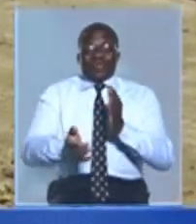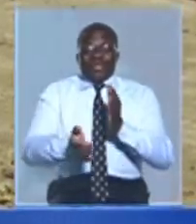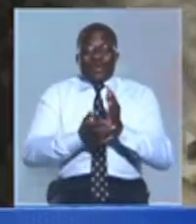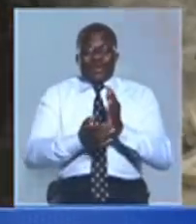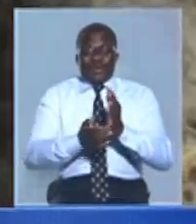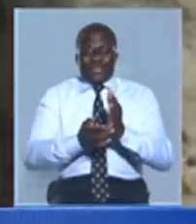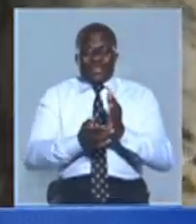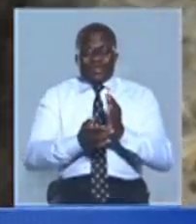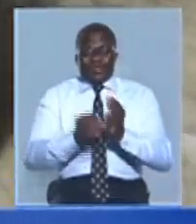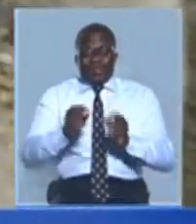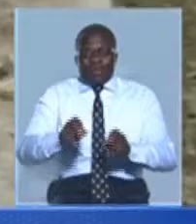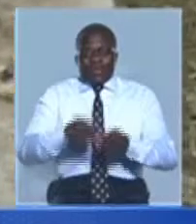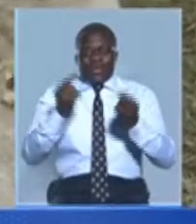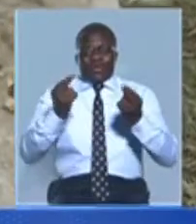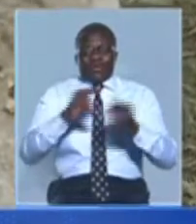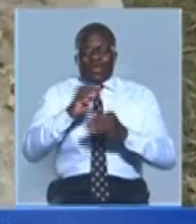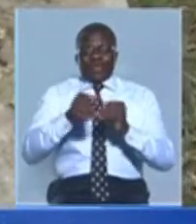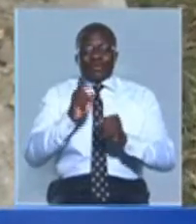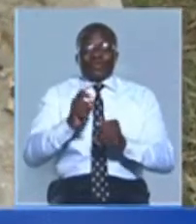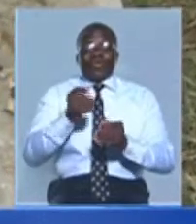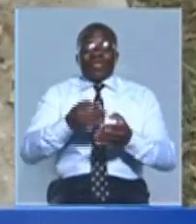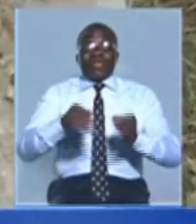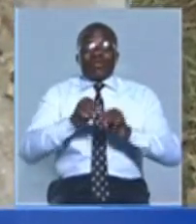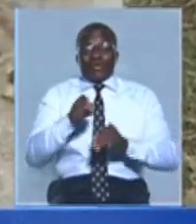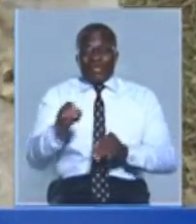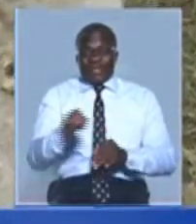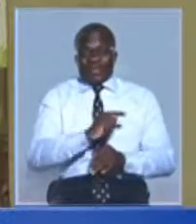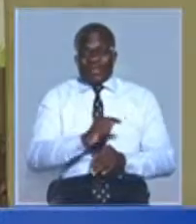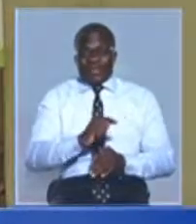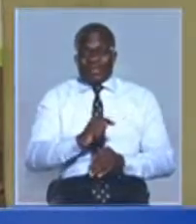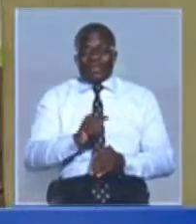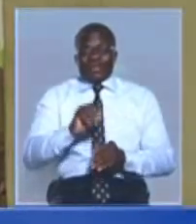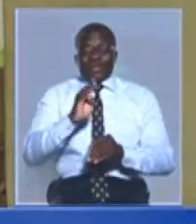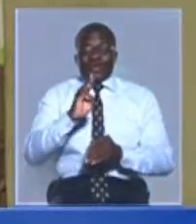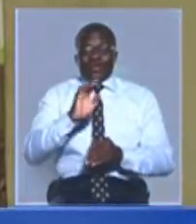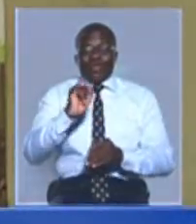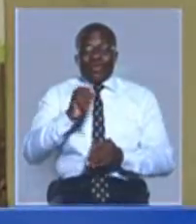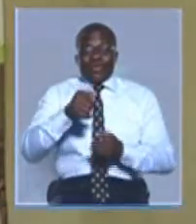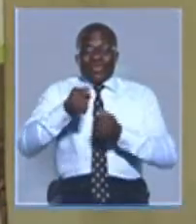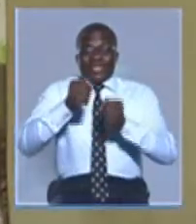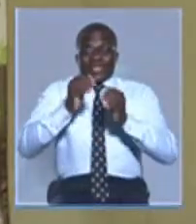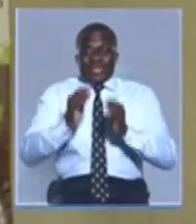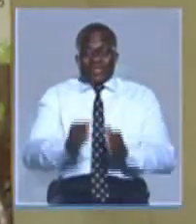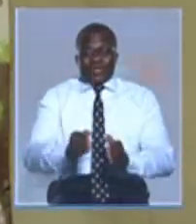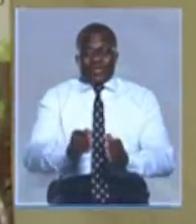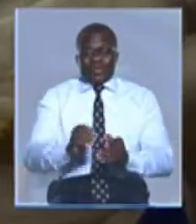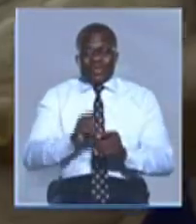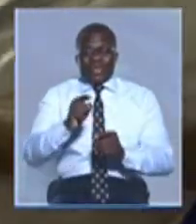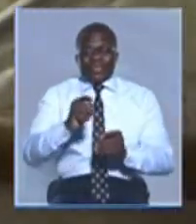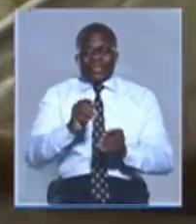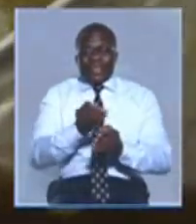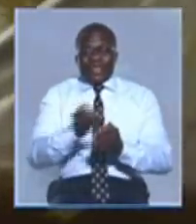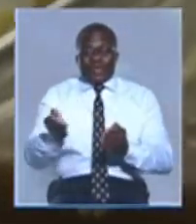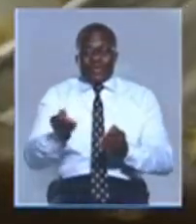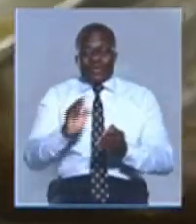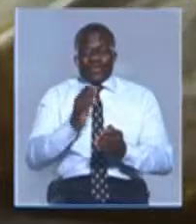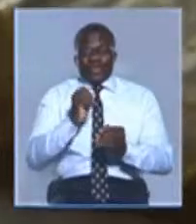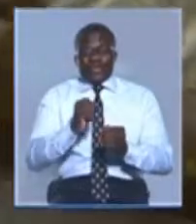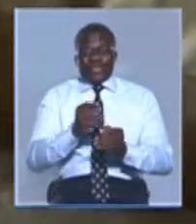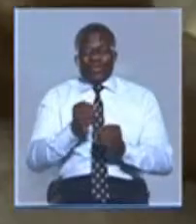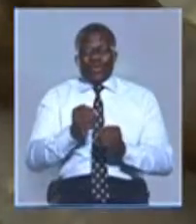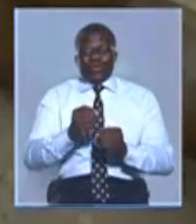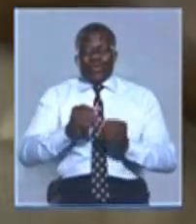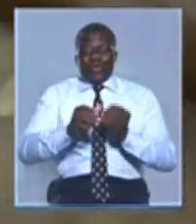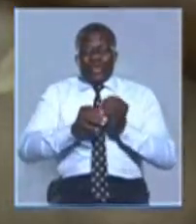technologie qui révèle toute leur importance, le biodigesteur. C'est un ouvrage qui ressemble un peu à notre